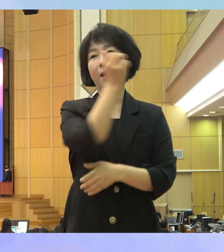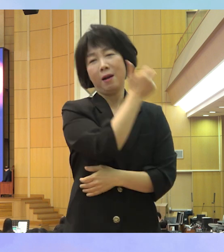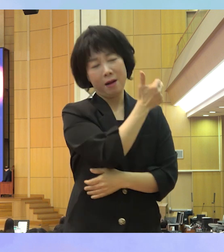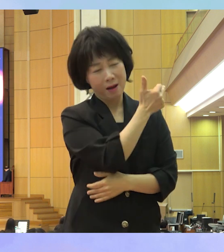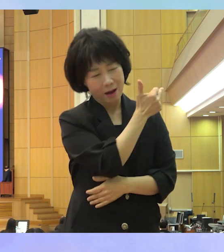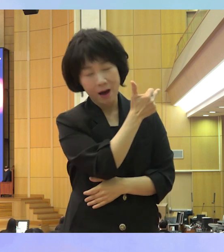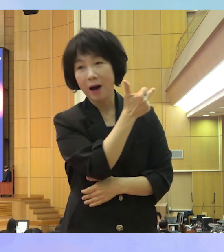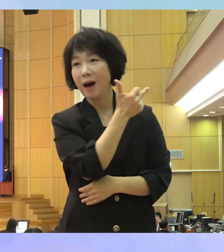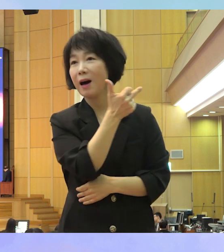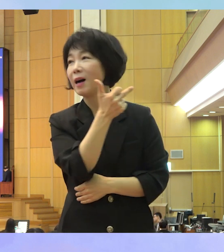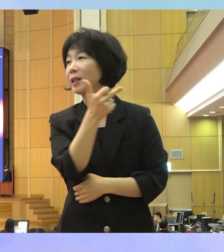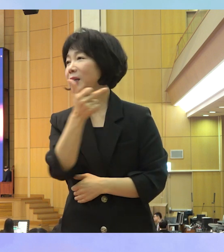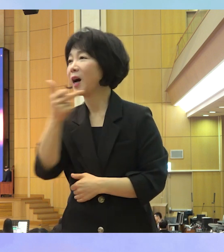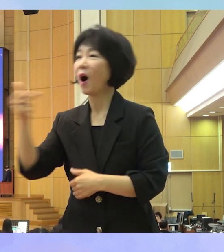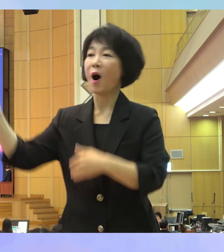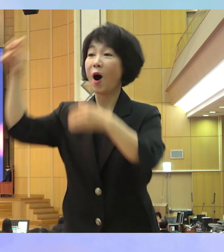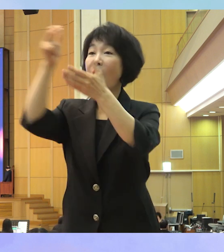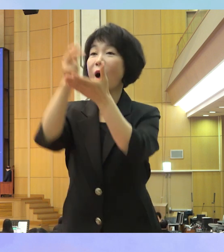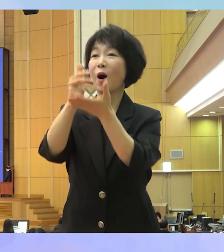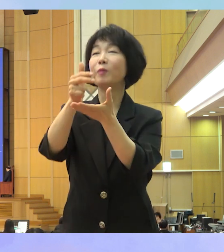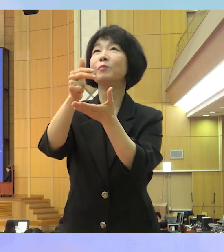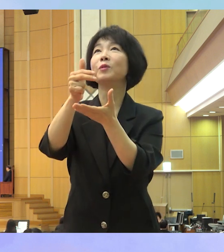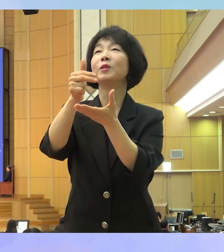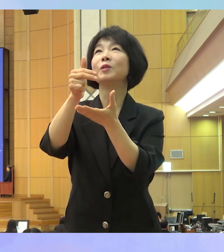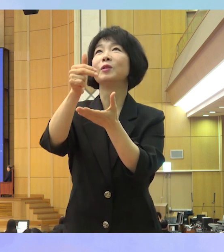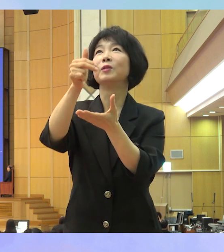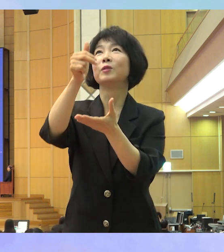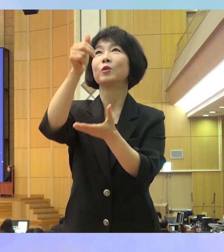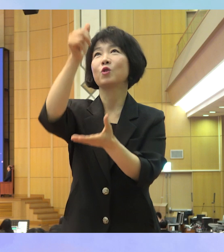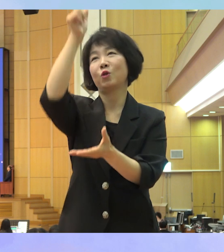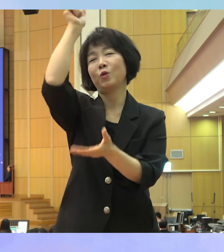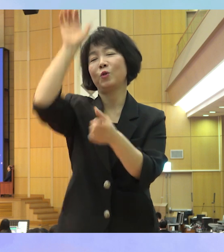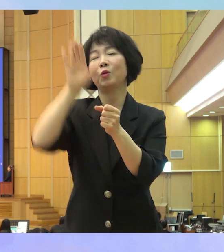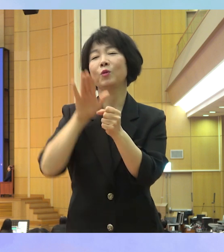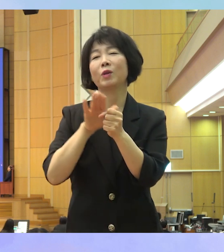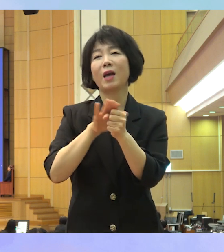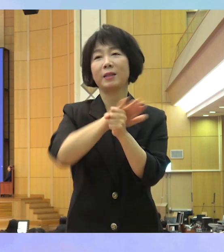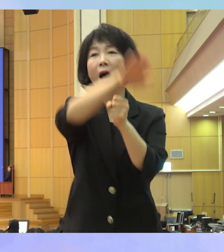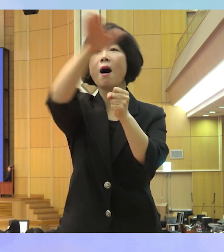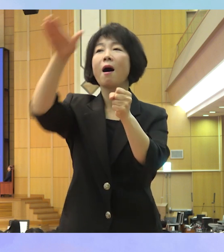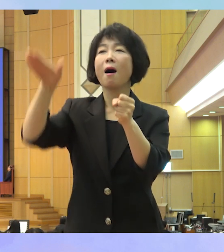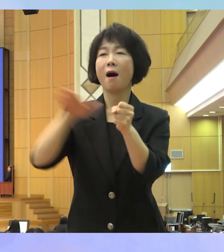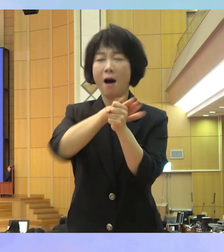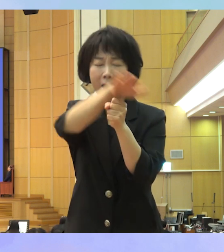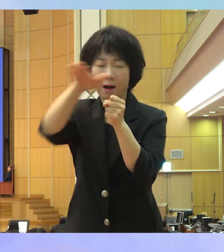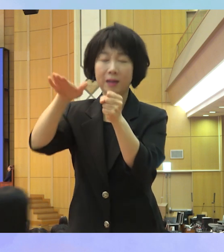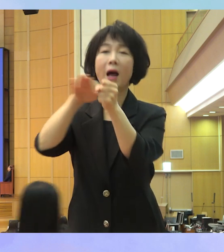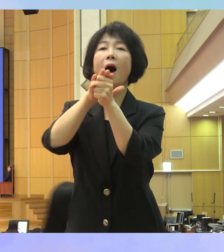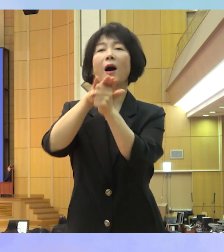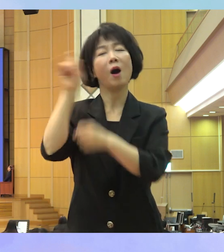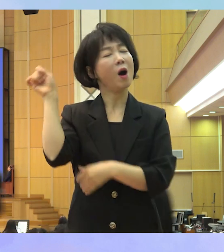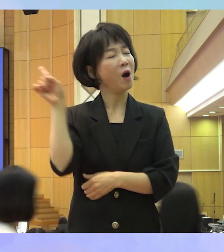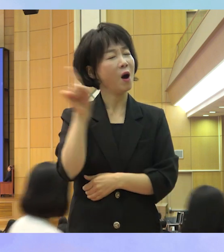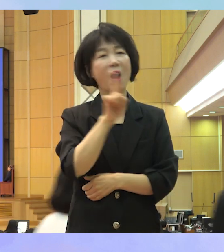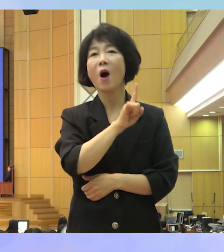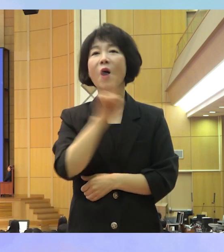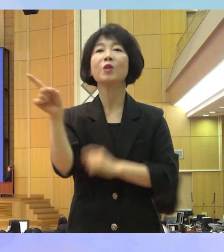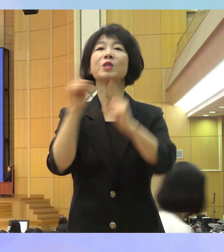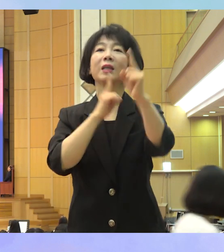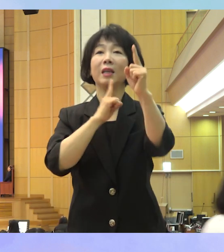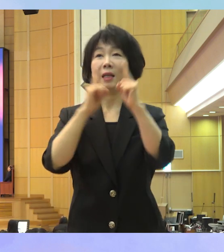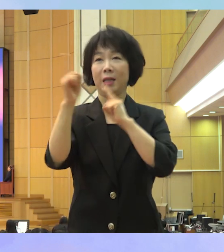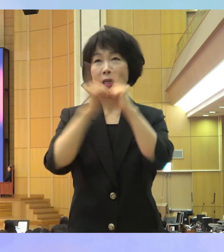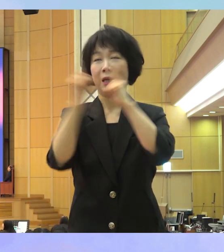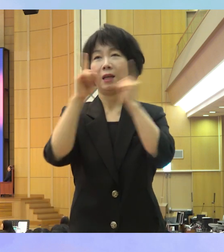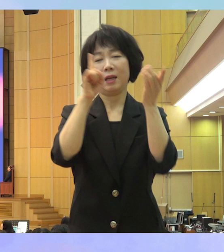은혜라. 한이 없는 주의 사랑